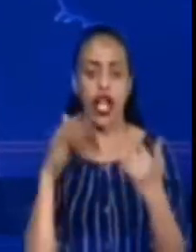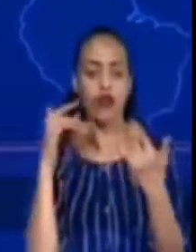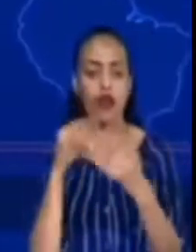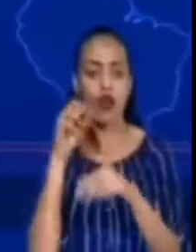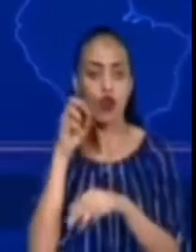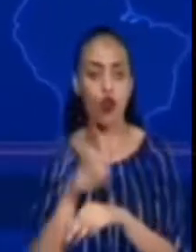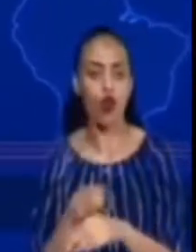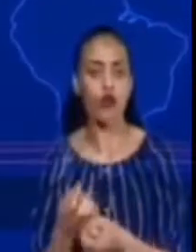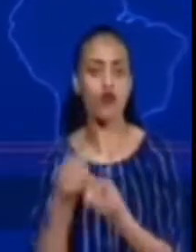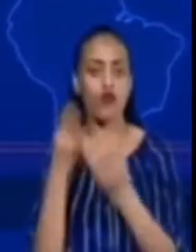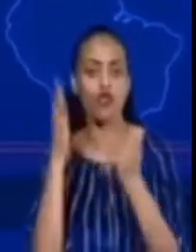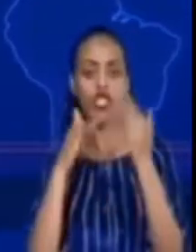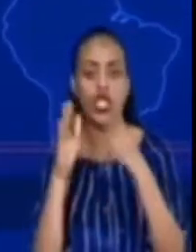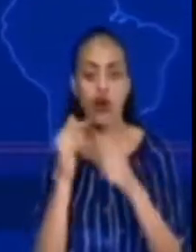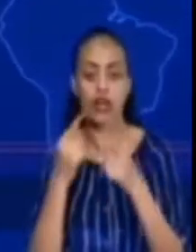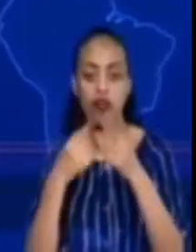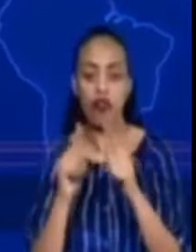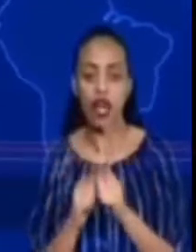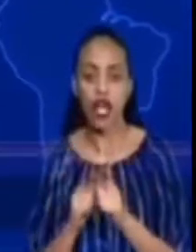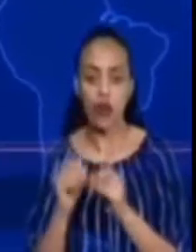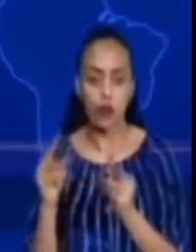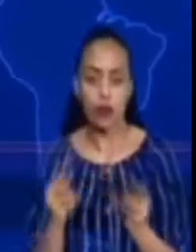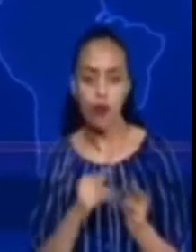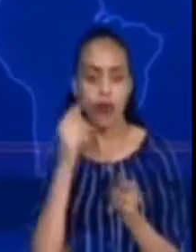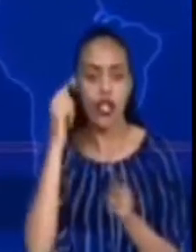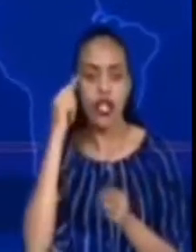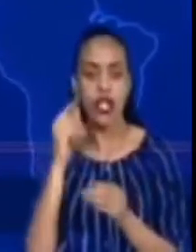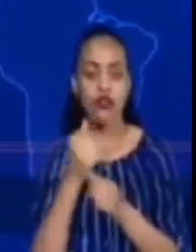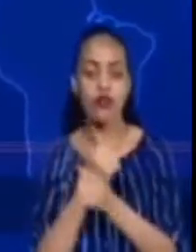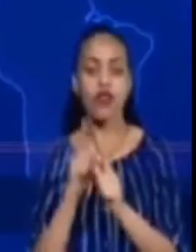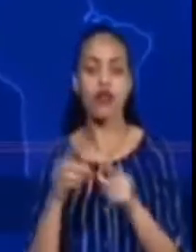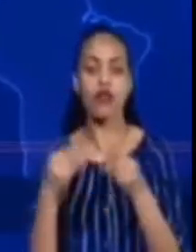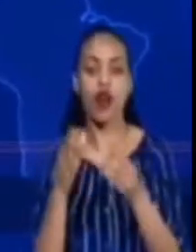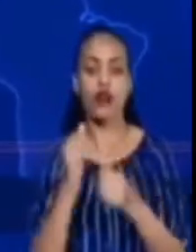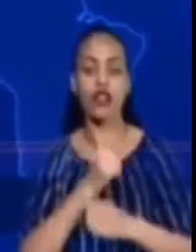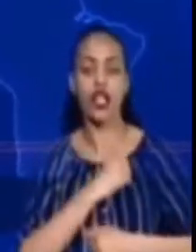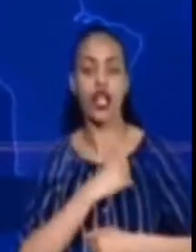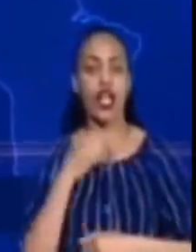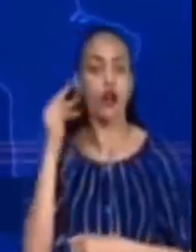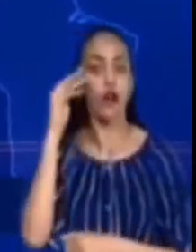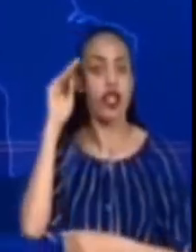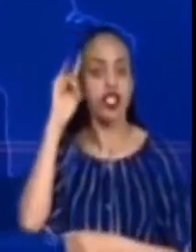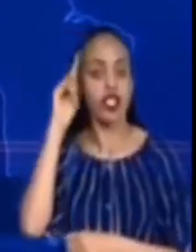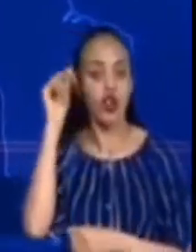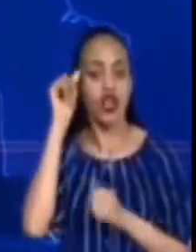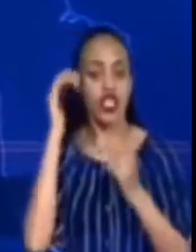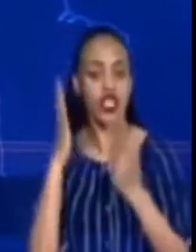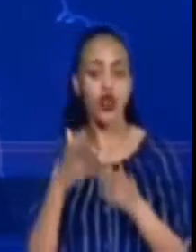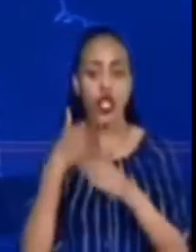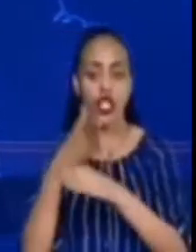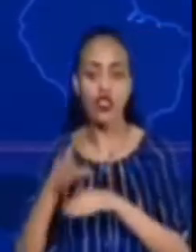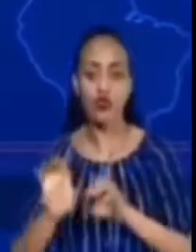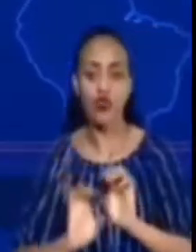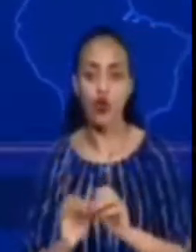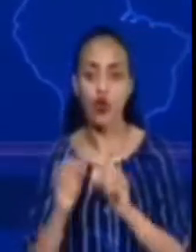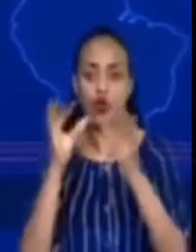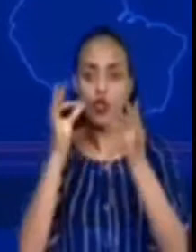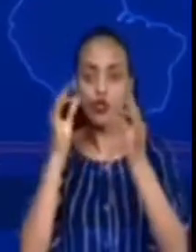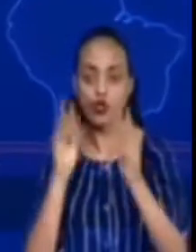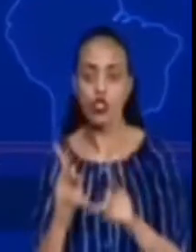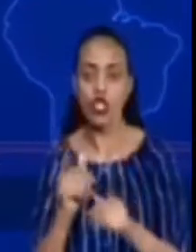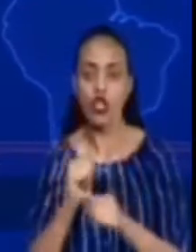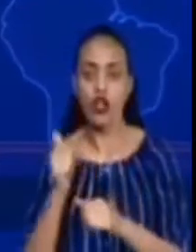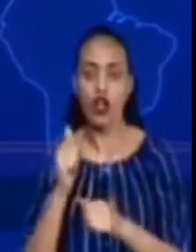አዋጥን የጎፈንድሚ ከፍተን የማንተካቸውን ብርቅዬ ኡስታዞቻችንን ብርቅዬ